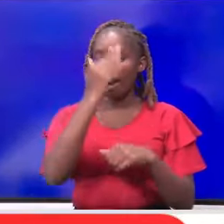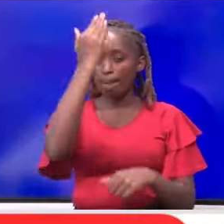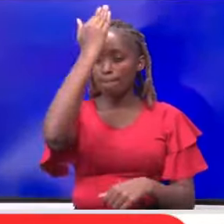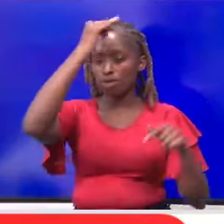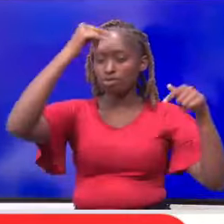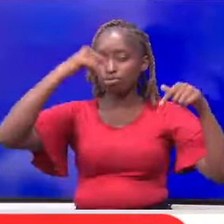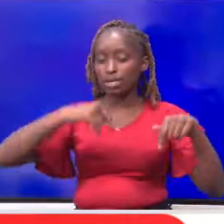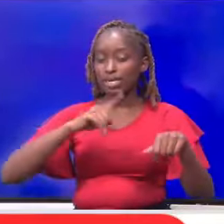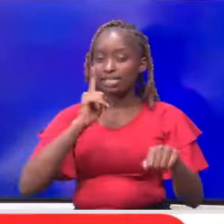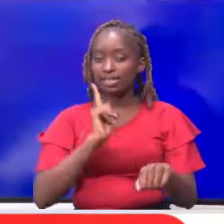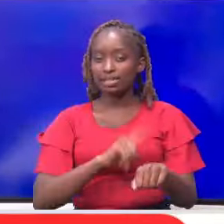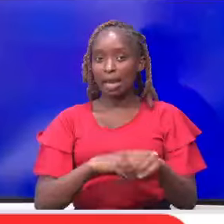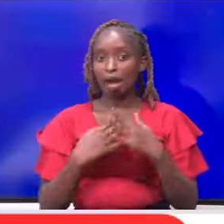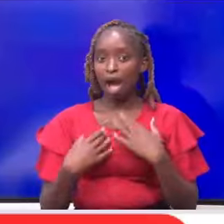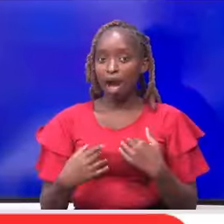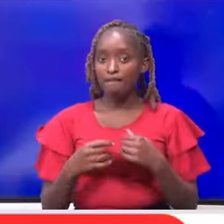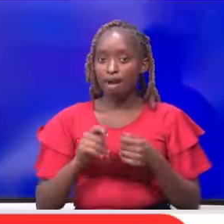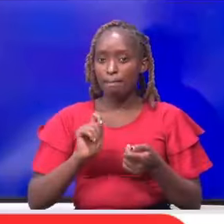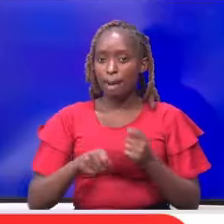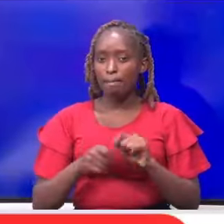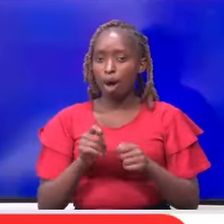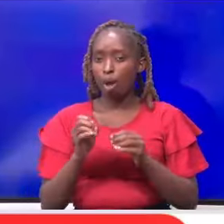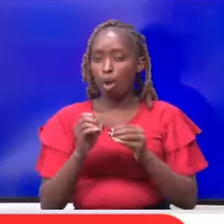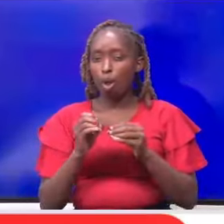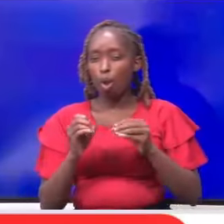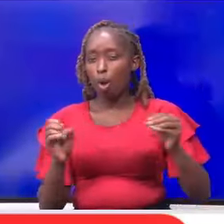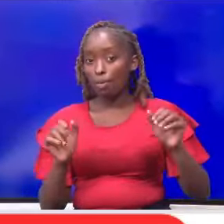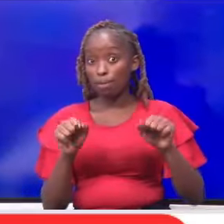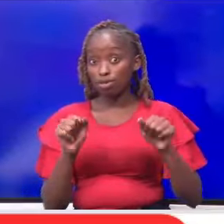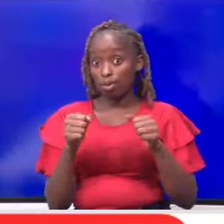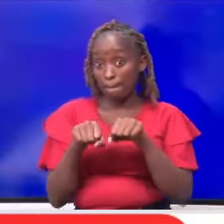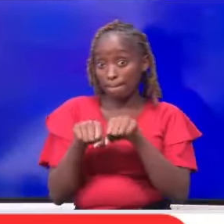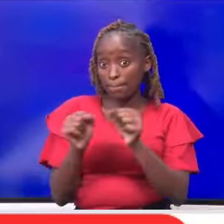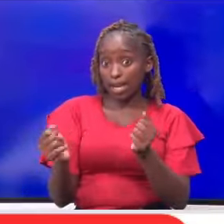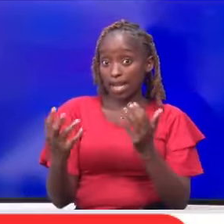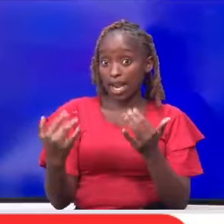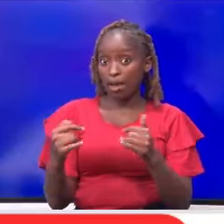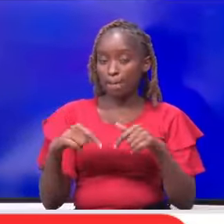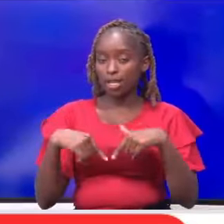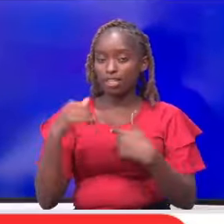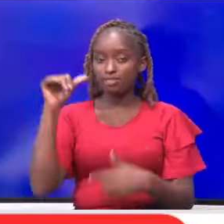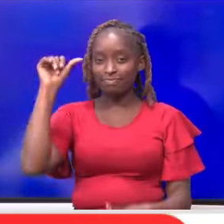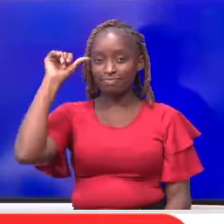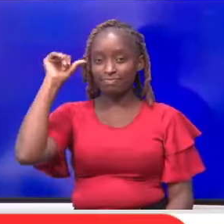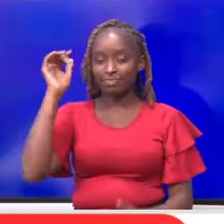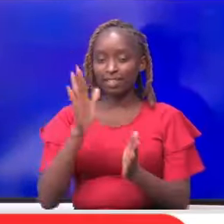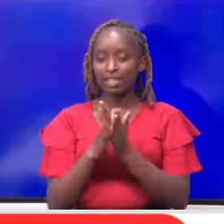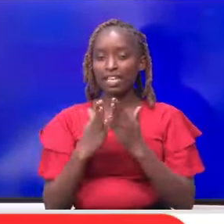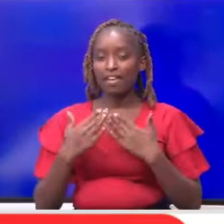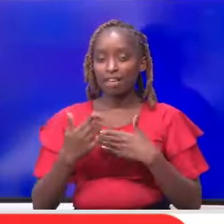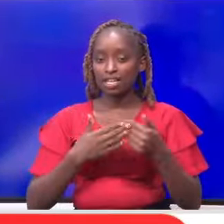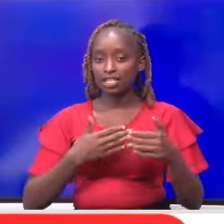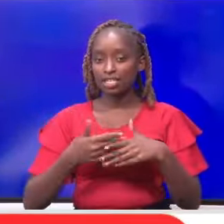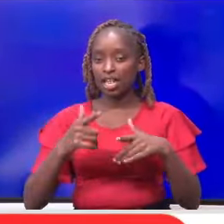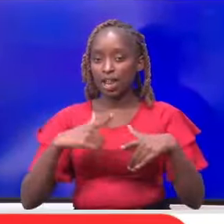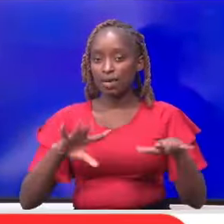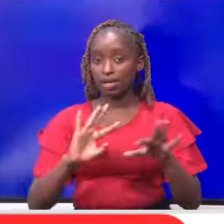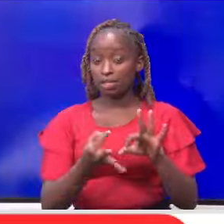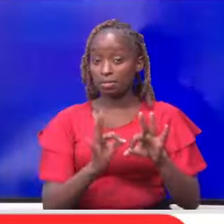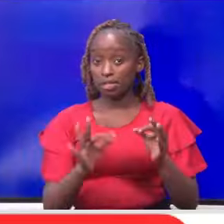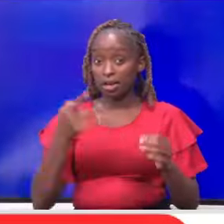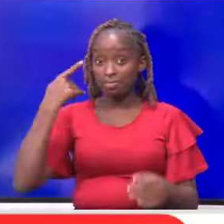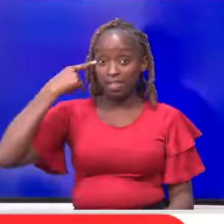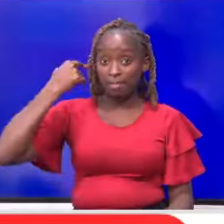leo. Wanasema ngoma ikipigwa sana huenda ikapasuka. Hivyo basi, mie Andrin Kilemi na mwenzangu wa lugha ishara Roda